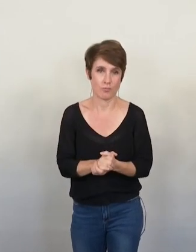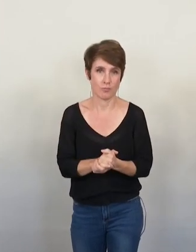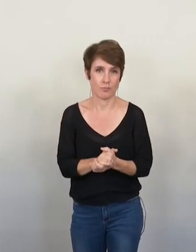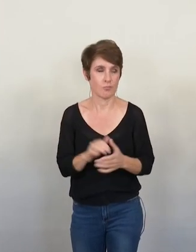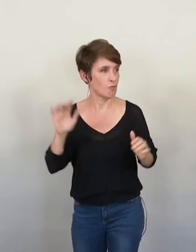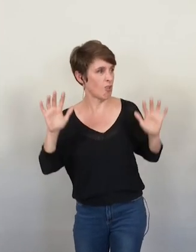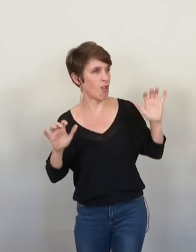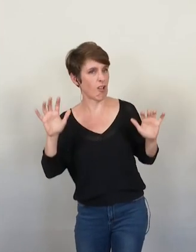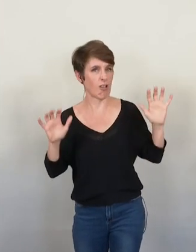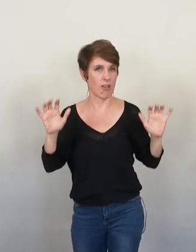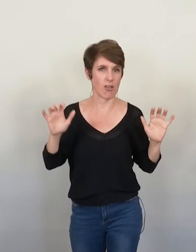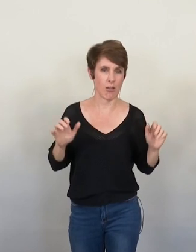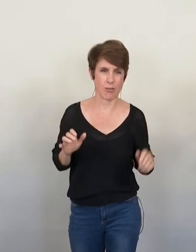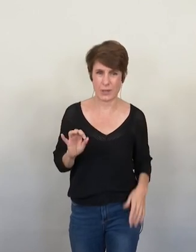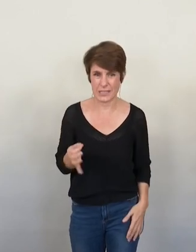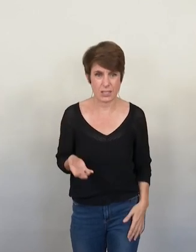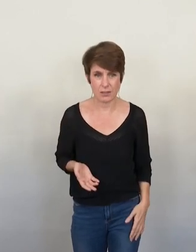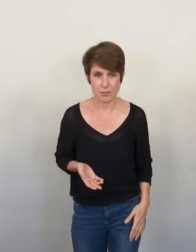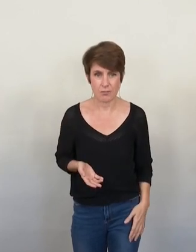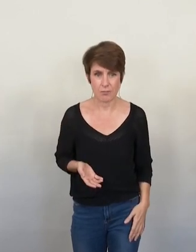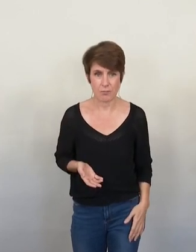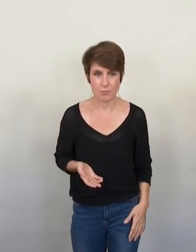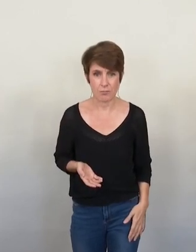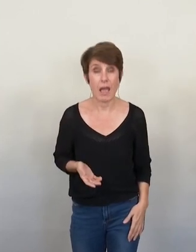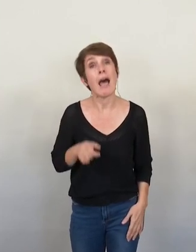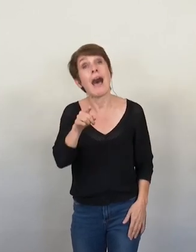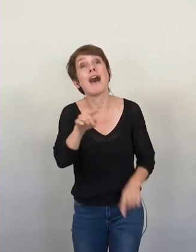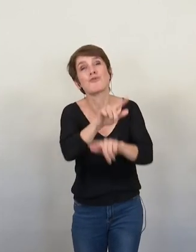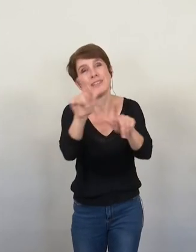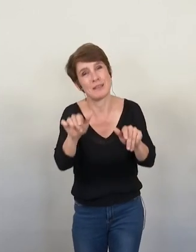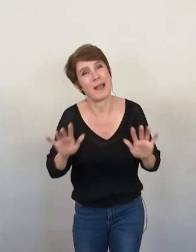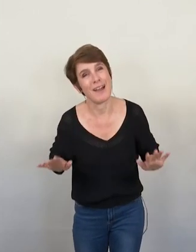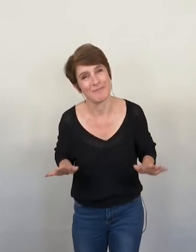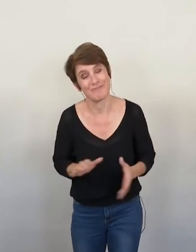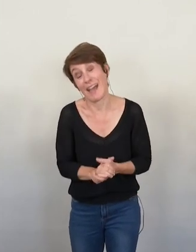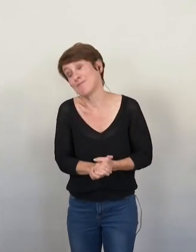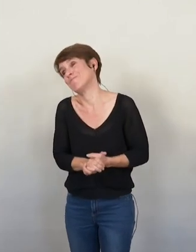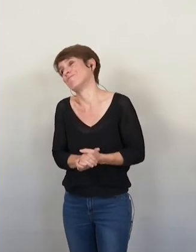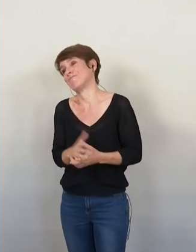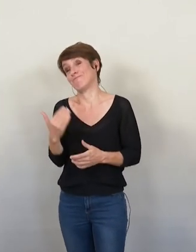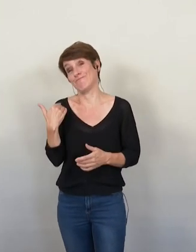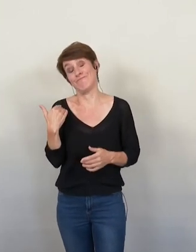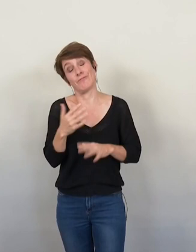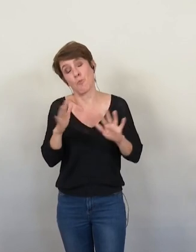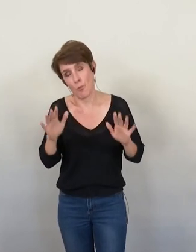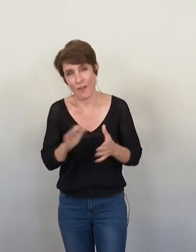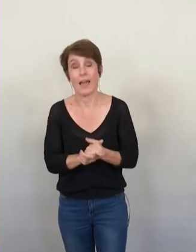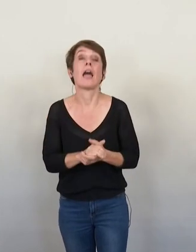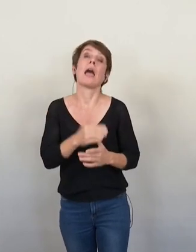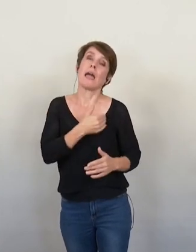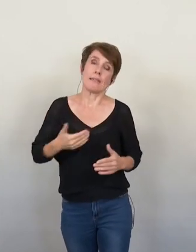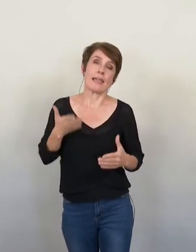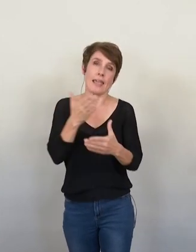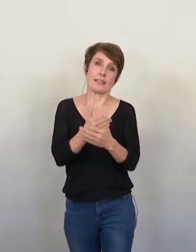sûr que si bien sûr que sitiez pas là ah vous n'étiez pas là d'accord pardon donc allez-y dernière intervention et après on passe à autre chose